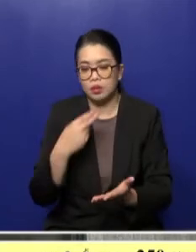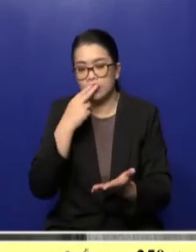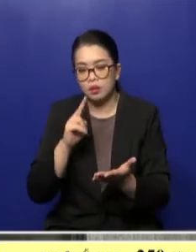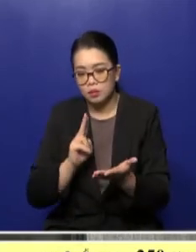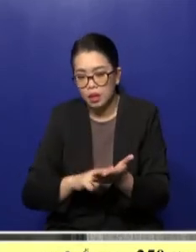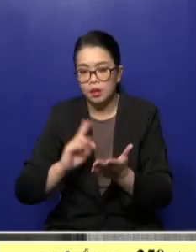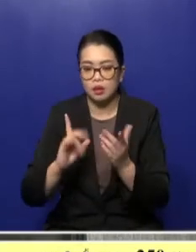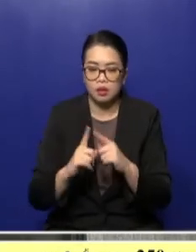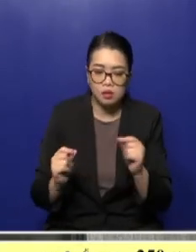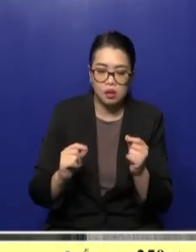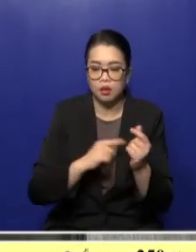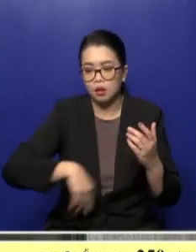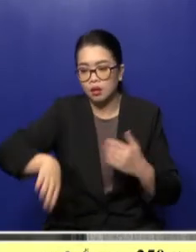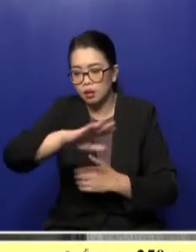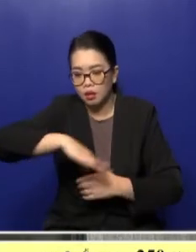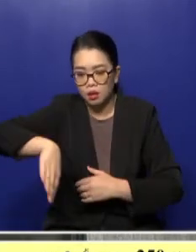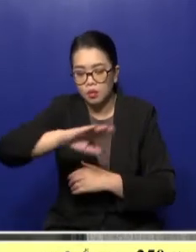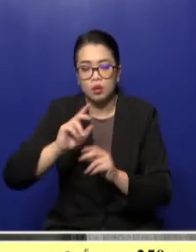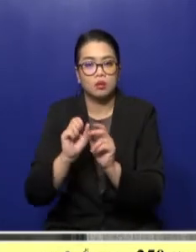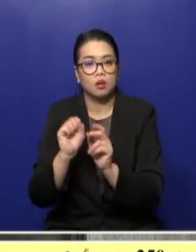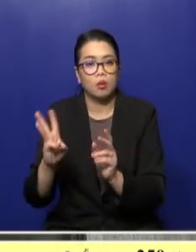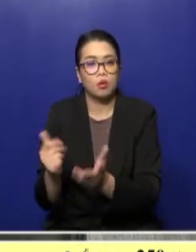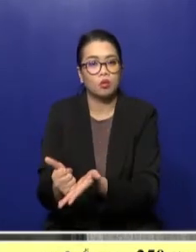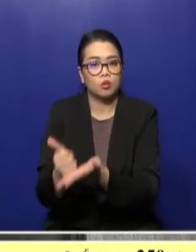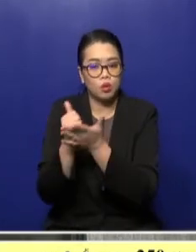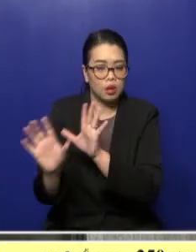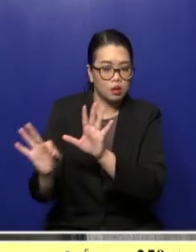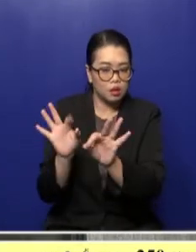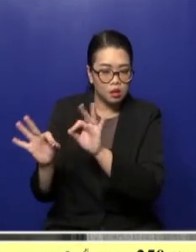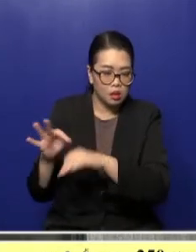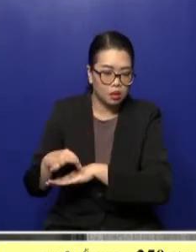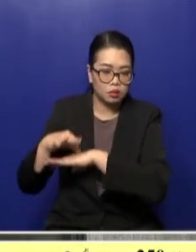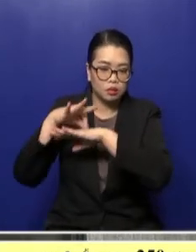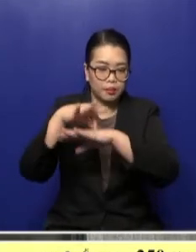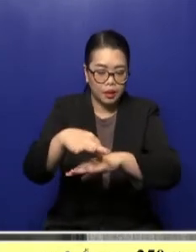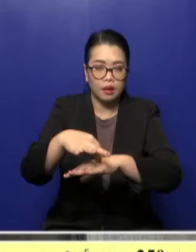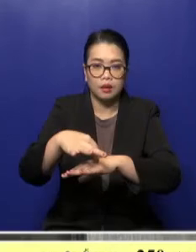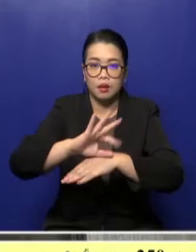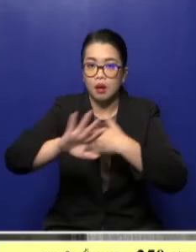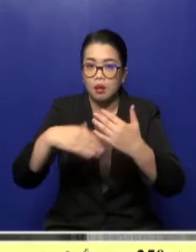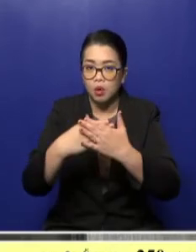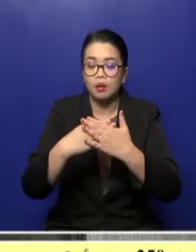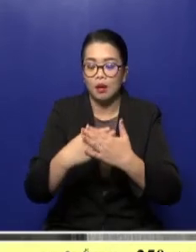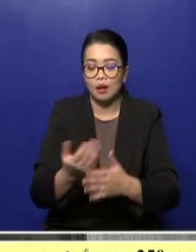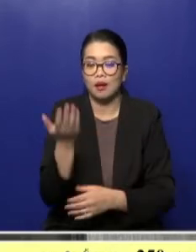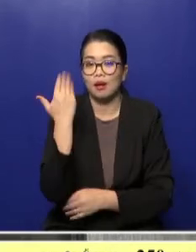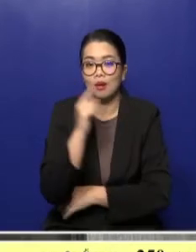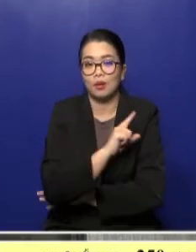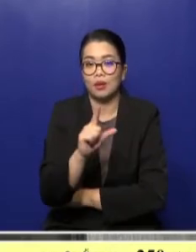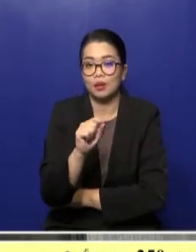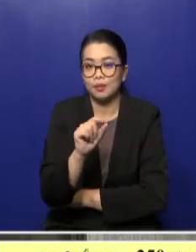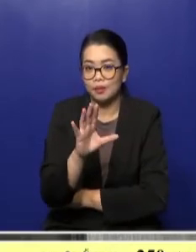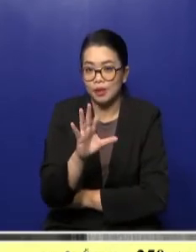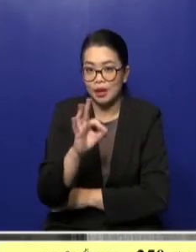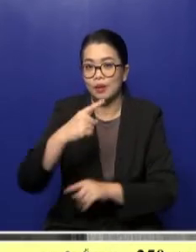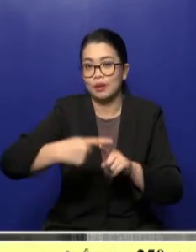ที่จะมาพาให้วุฒิสภาในการดำเนินการคัดเลือกเลขาวุฒิพาได้รับเรื่องมาวันที่ 29